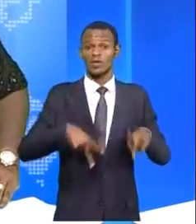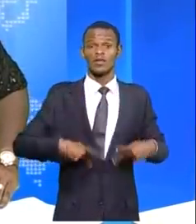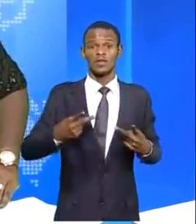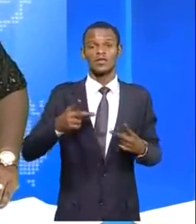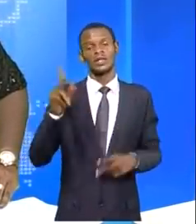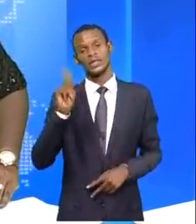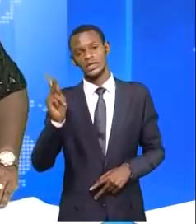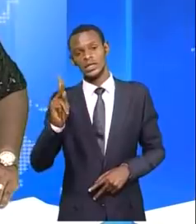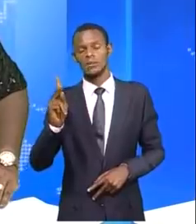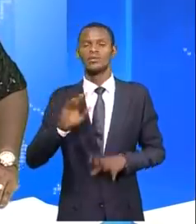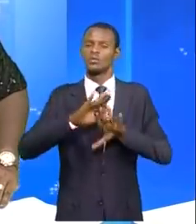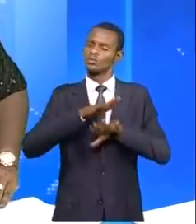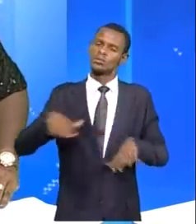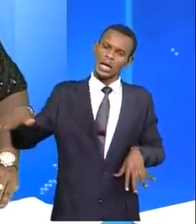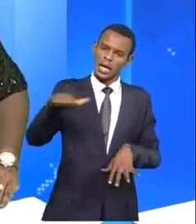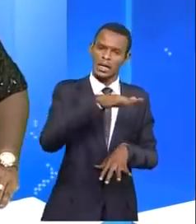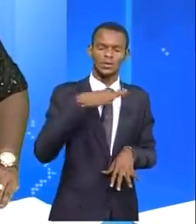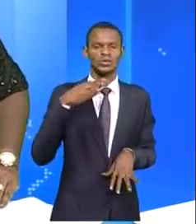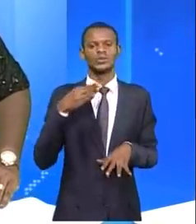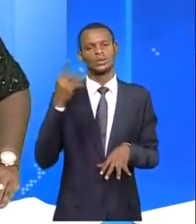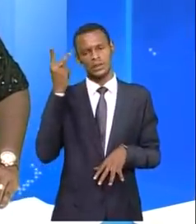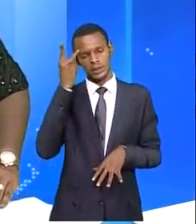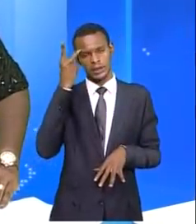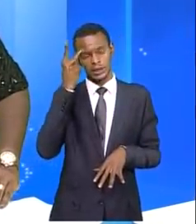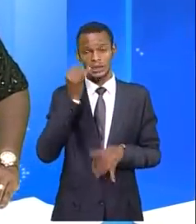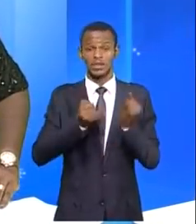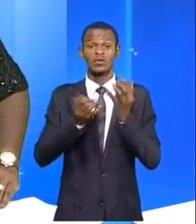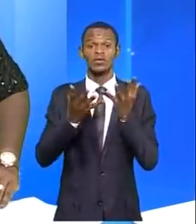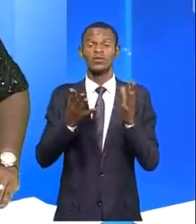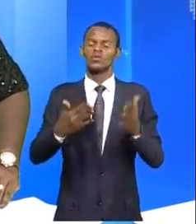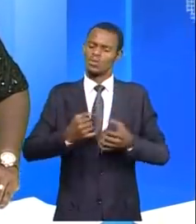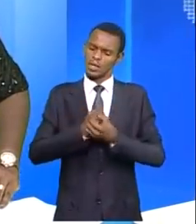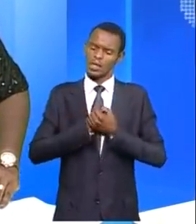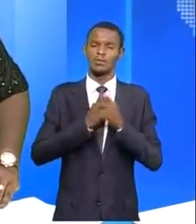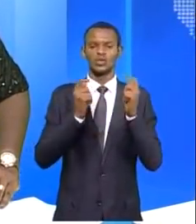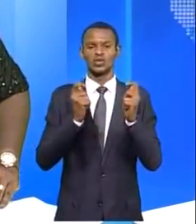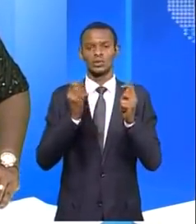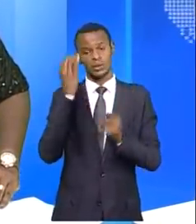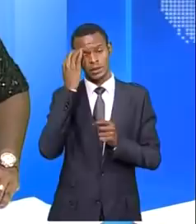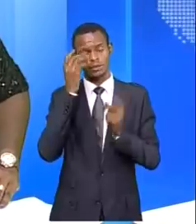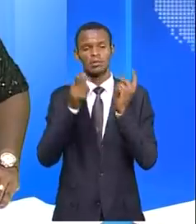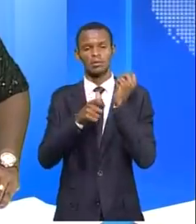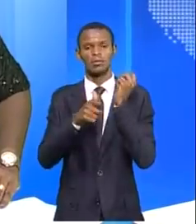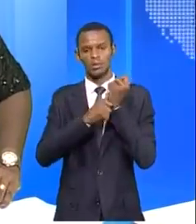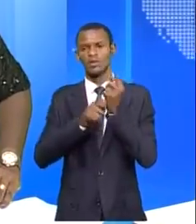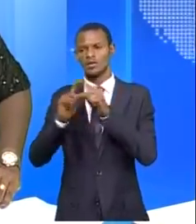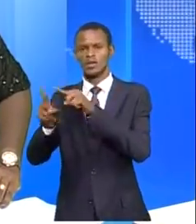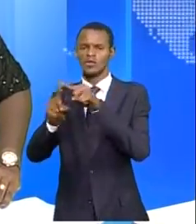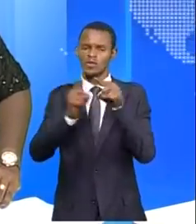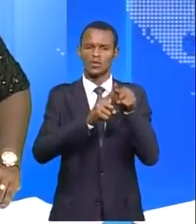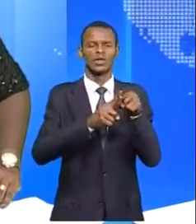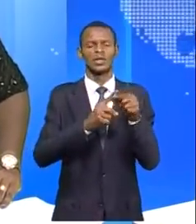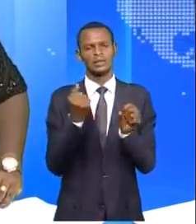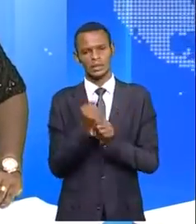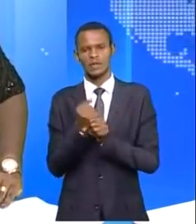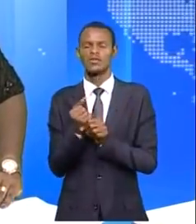dans la capitale si vous avez aimé ce journal sachez qu a été réalisée par nono montescot ignace tube angot a connu le concours